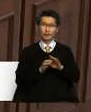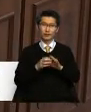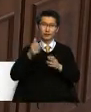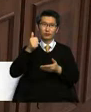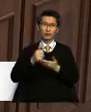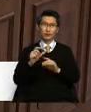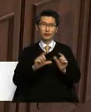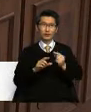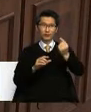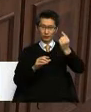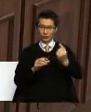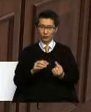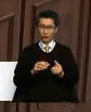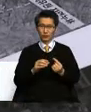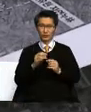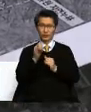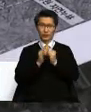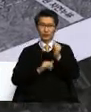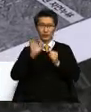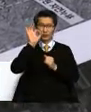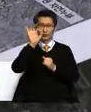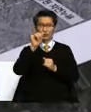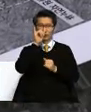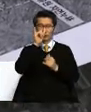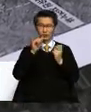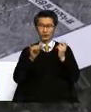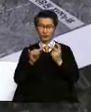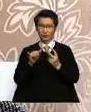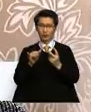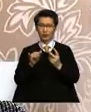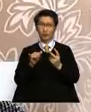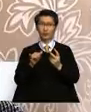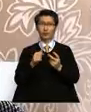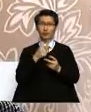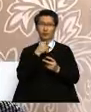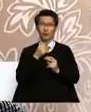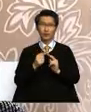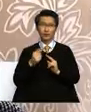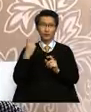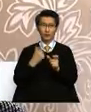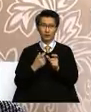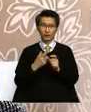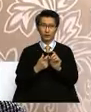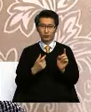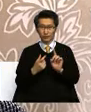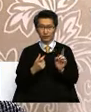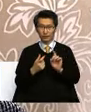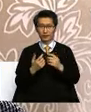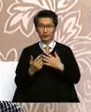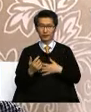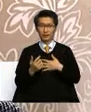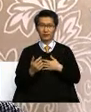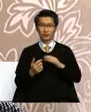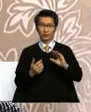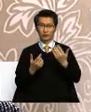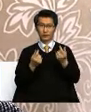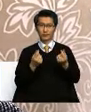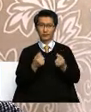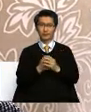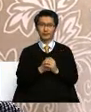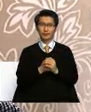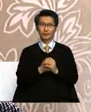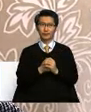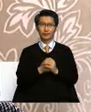그분들의 살아온 역사를 볼수 있으며 그분들의 바람과 고민이 무엇인지를 알수